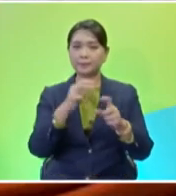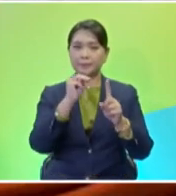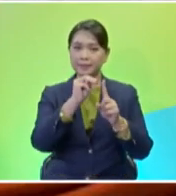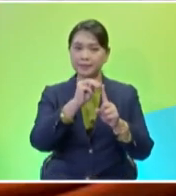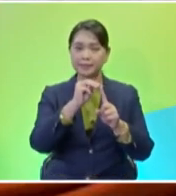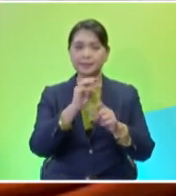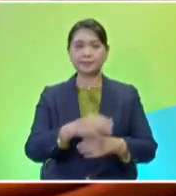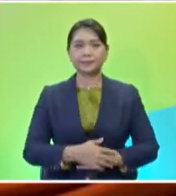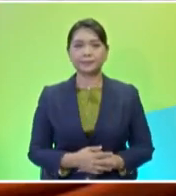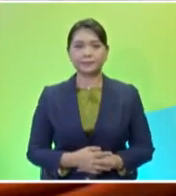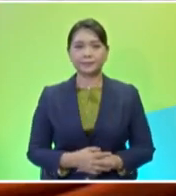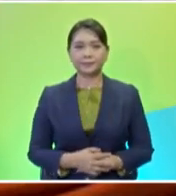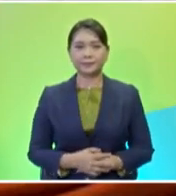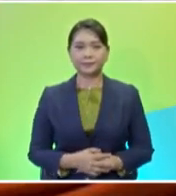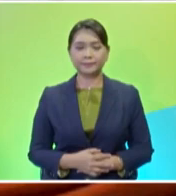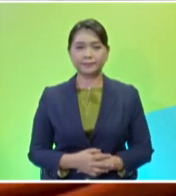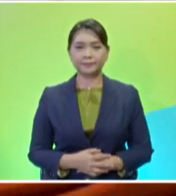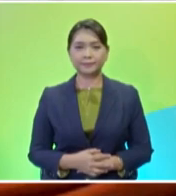dari kumpulan